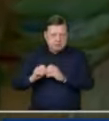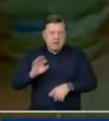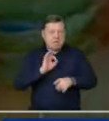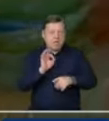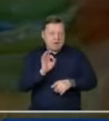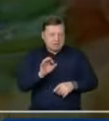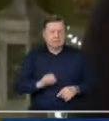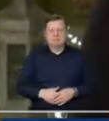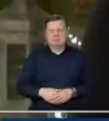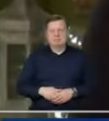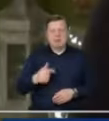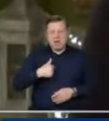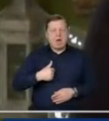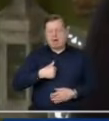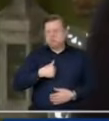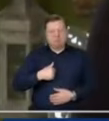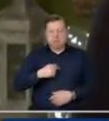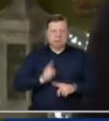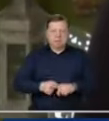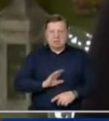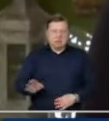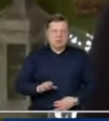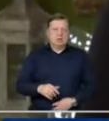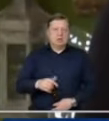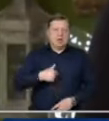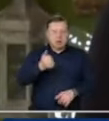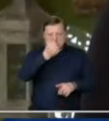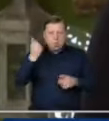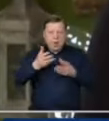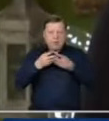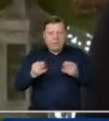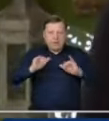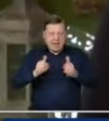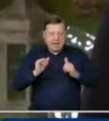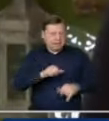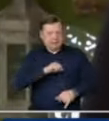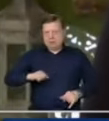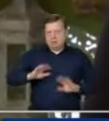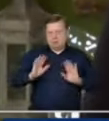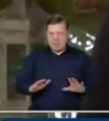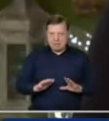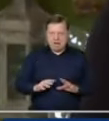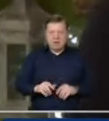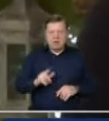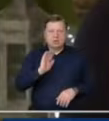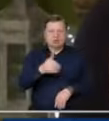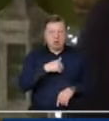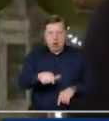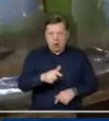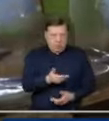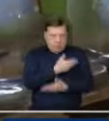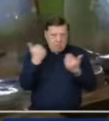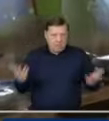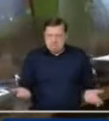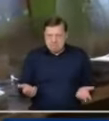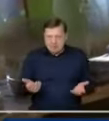pracowni. Ja się uparłam, że rozpracuję to, jak to szkło topić, ponieważ w szkole żadnej takiej nie byłam.